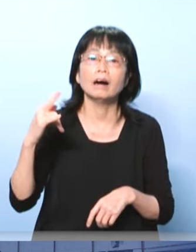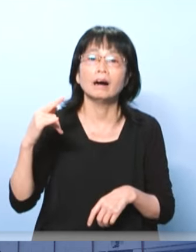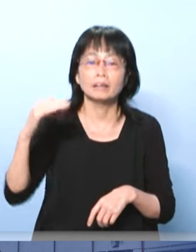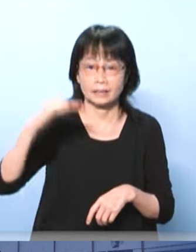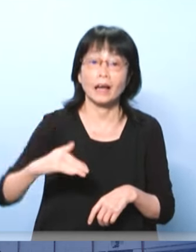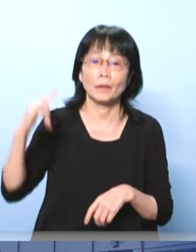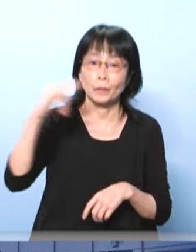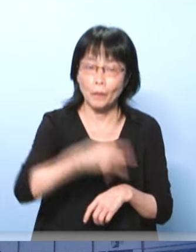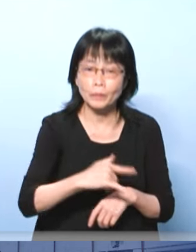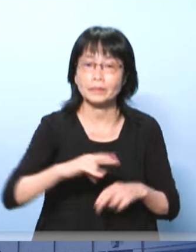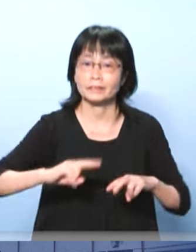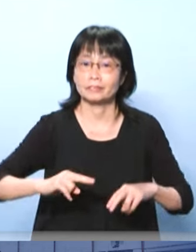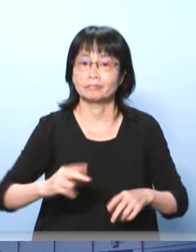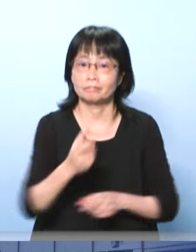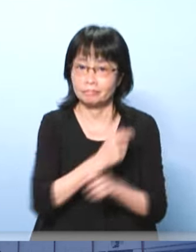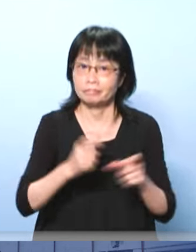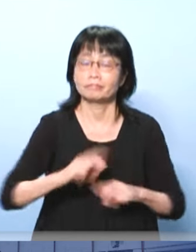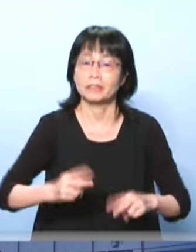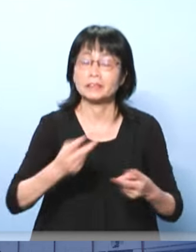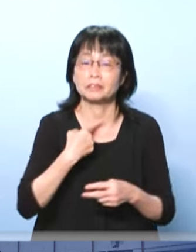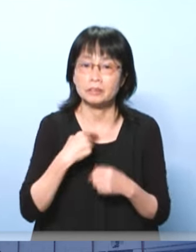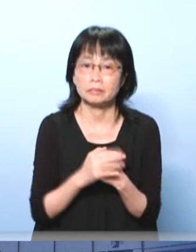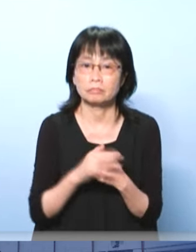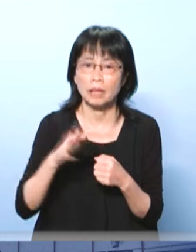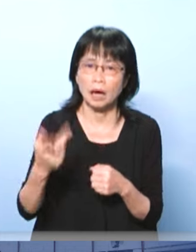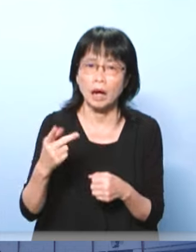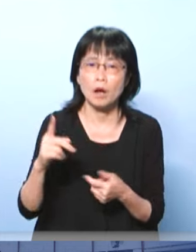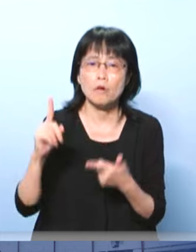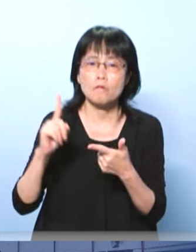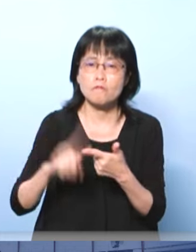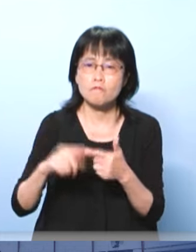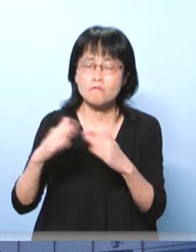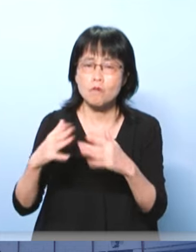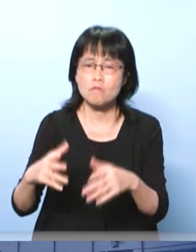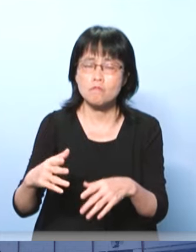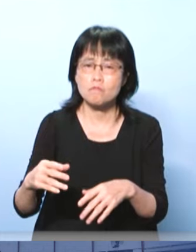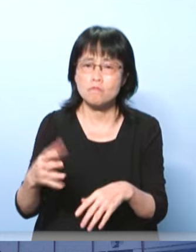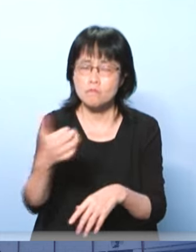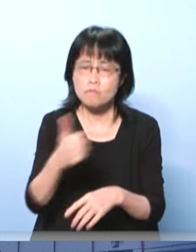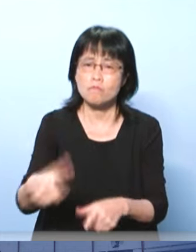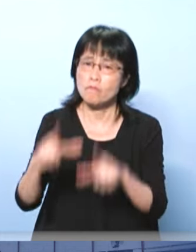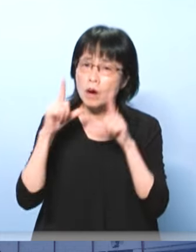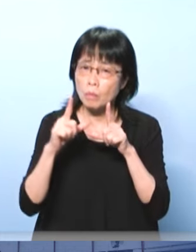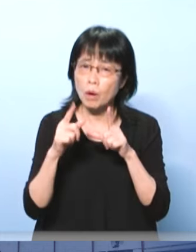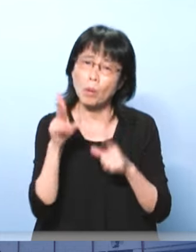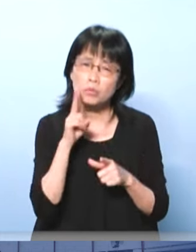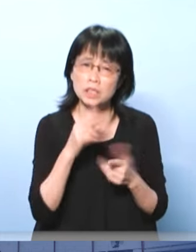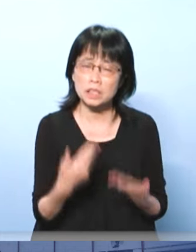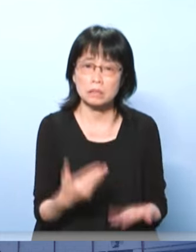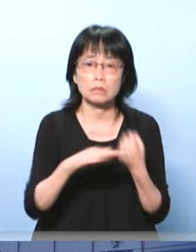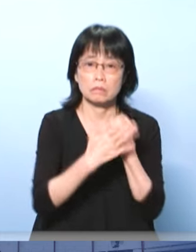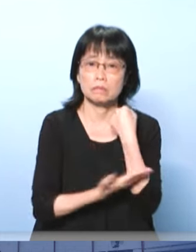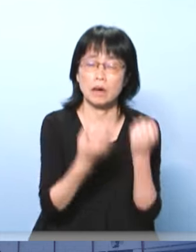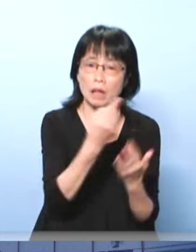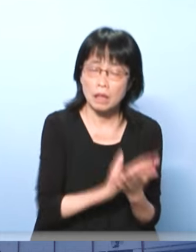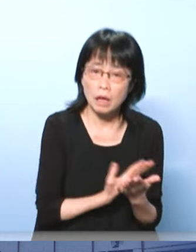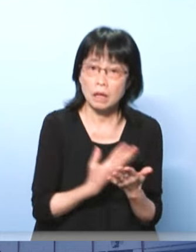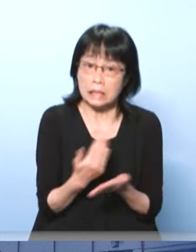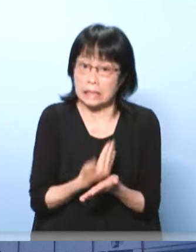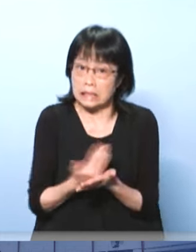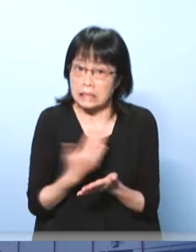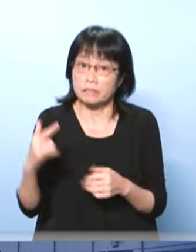咧，就係頭先副局長答嘅時候咧，就提到話符合現行嘅法例嘅話咧，就可以歡迎試飛